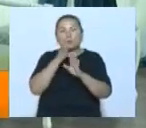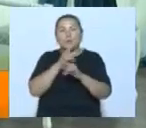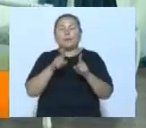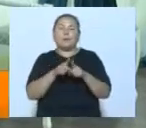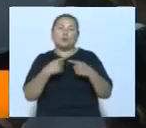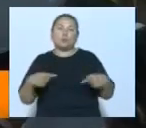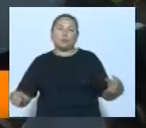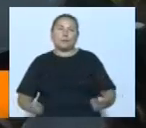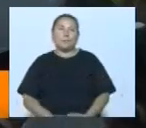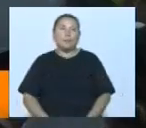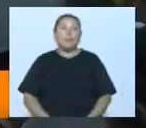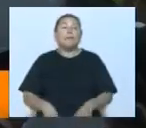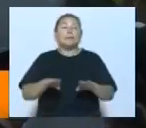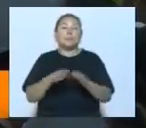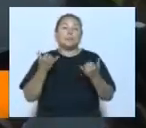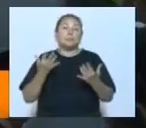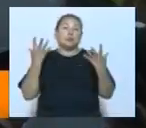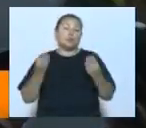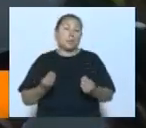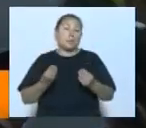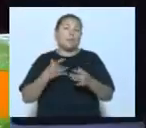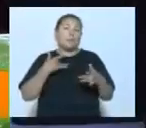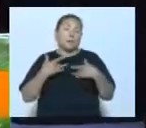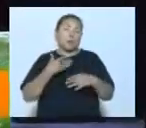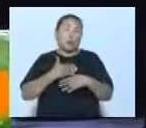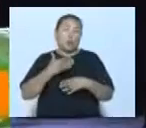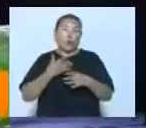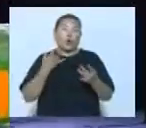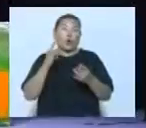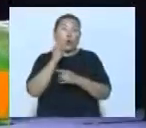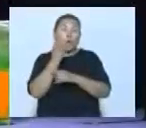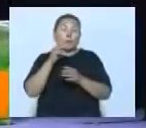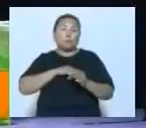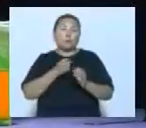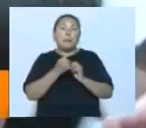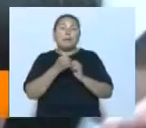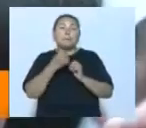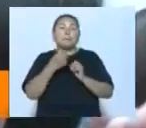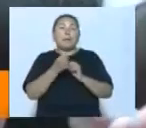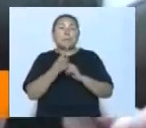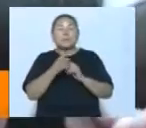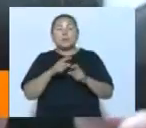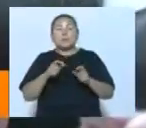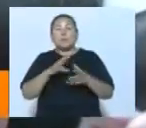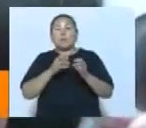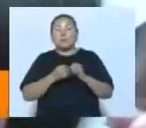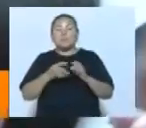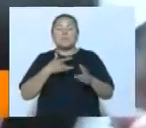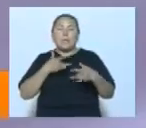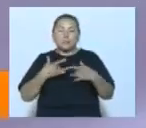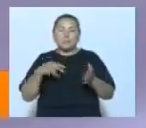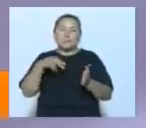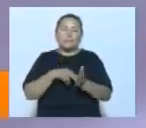и так далее. На сегодняшний день в театре «Кукол» работают 50 человек, из них 11 – ведущие актеры. В театре ежедневно